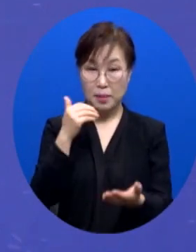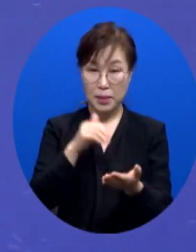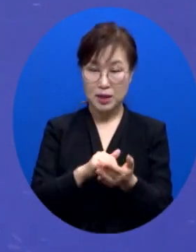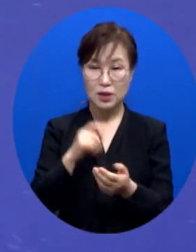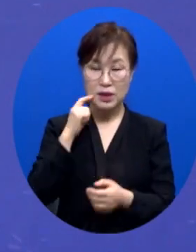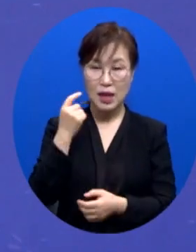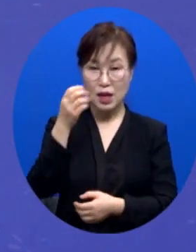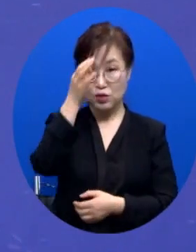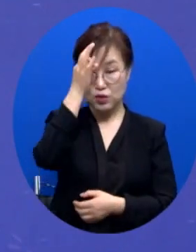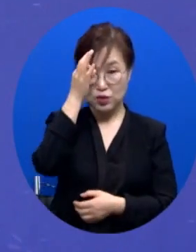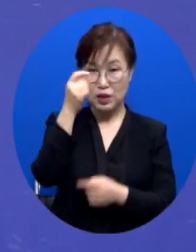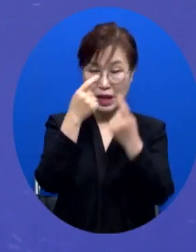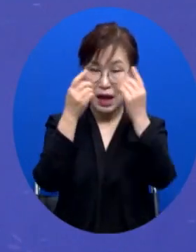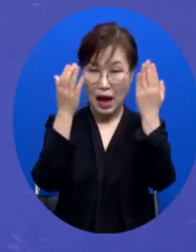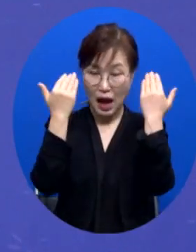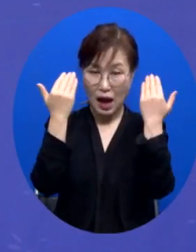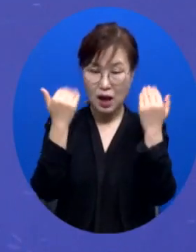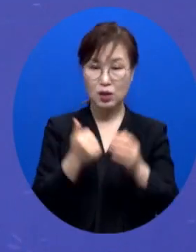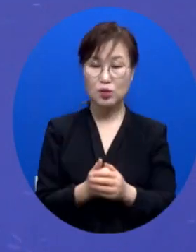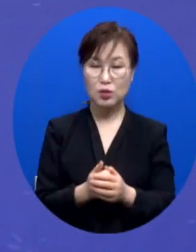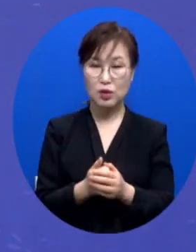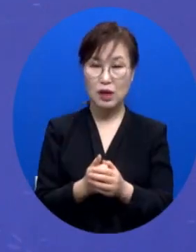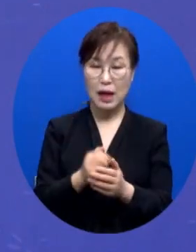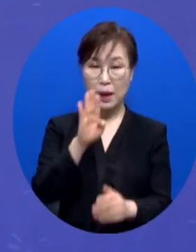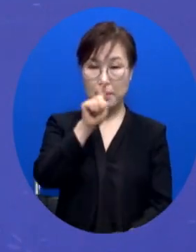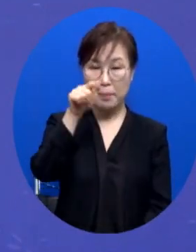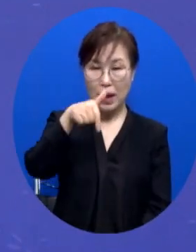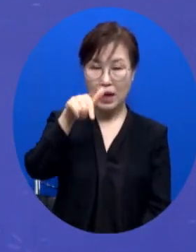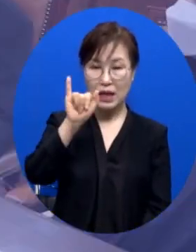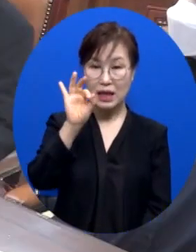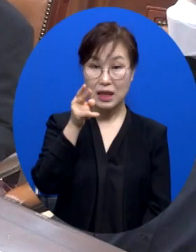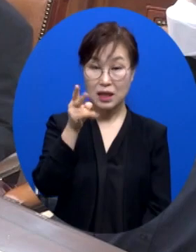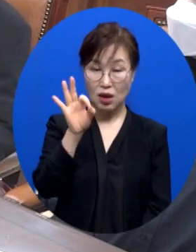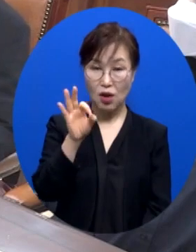백성예술대학교가 가수 박기영 씨를 교수로 초빙했습니다.